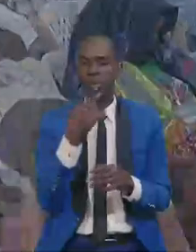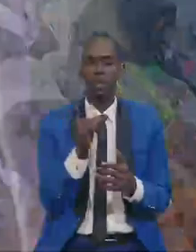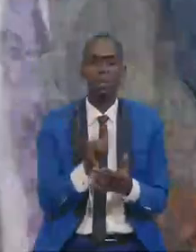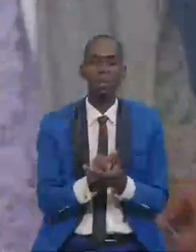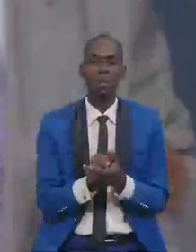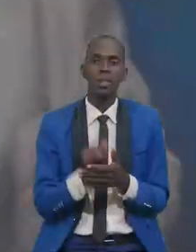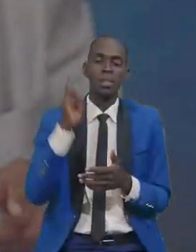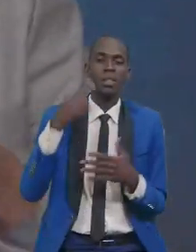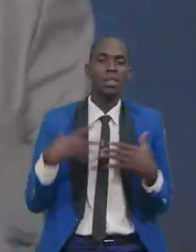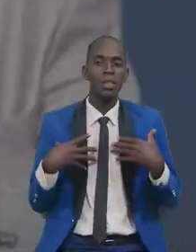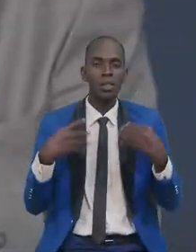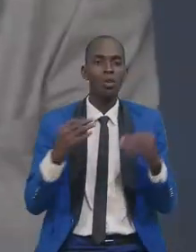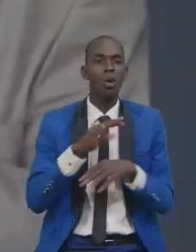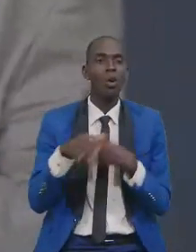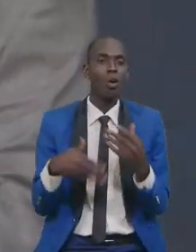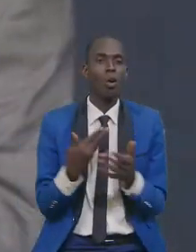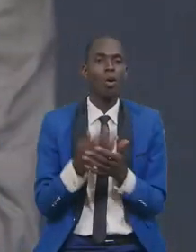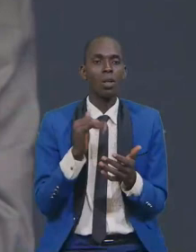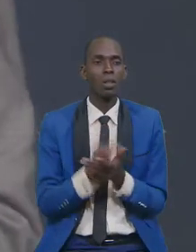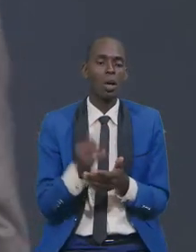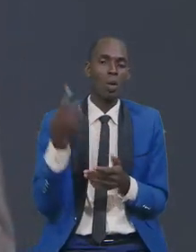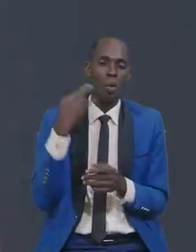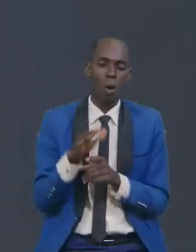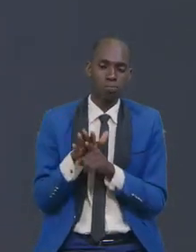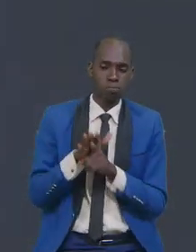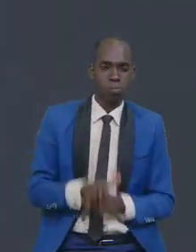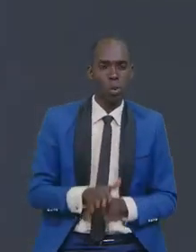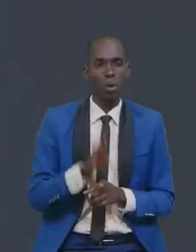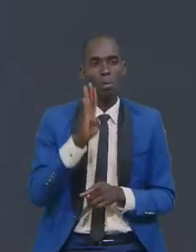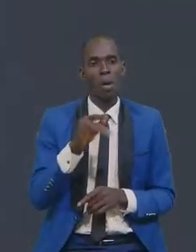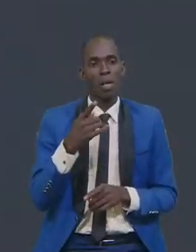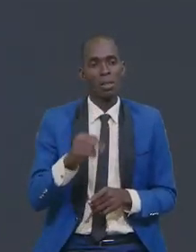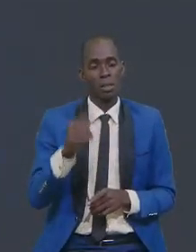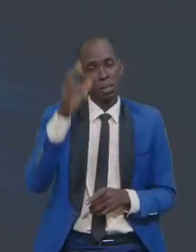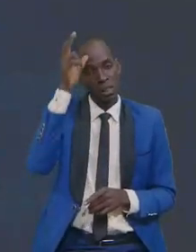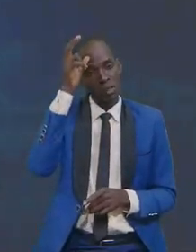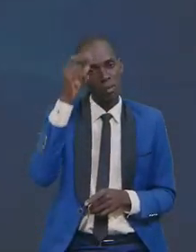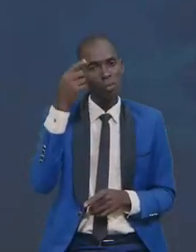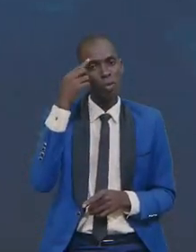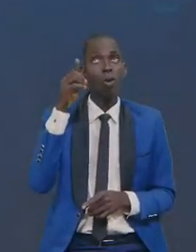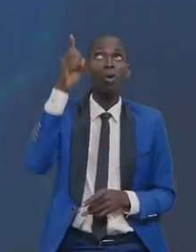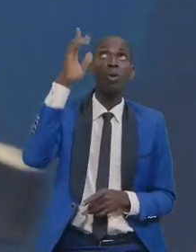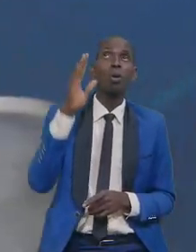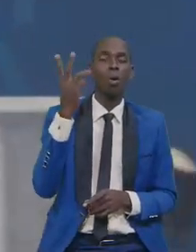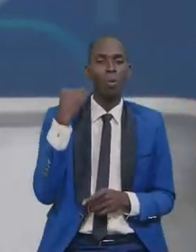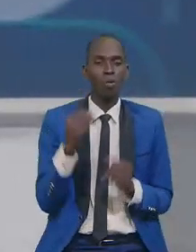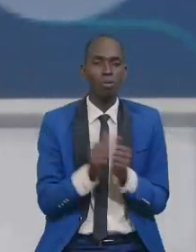dit, il a guéri tous ceux qui étaient sous l'empire du diable, car Dieu était avec